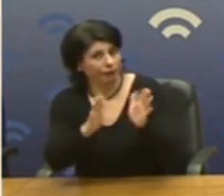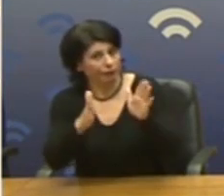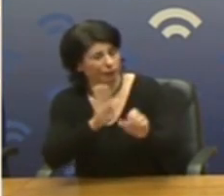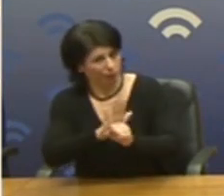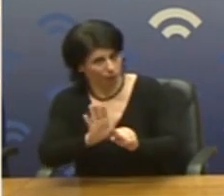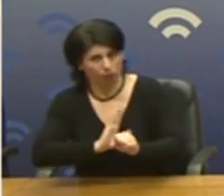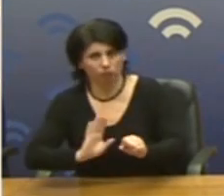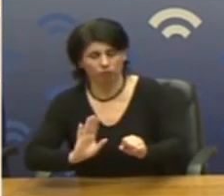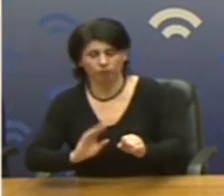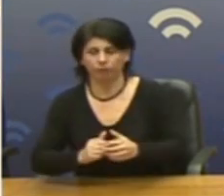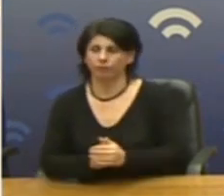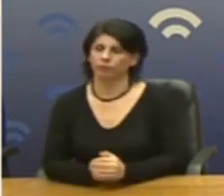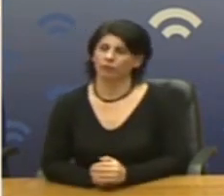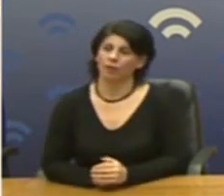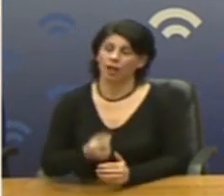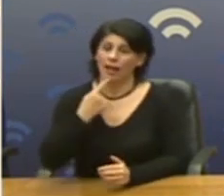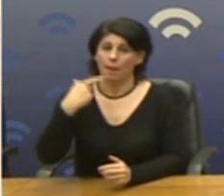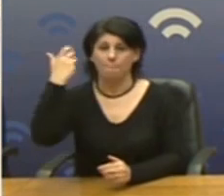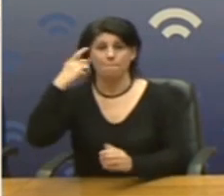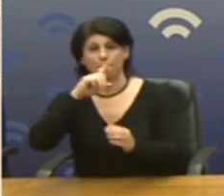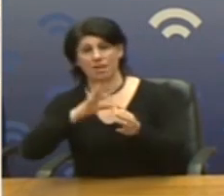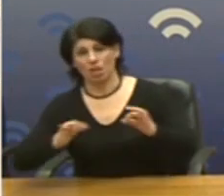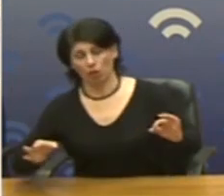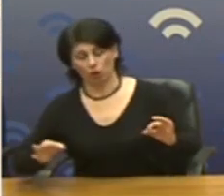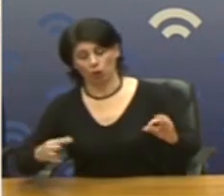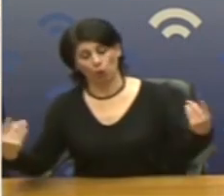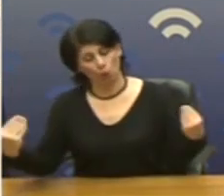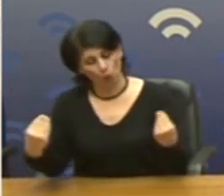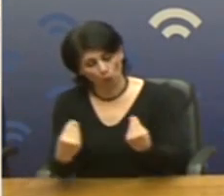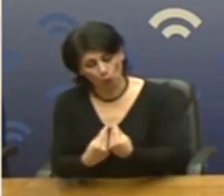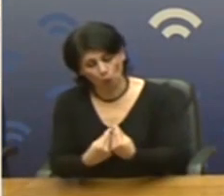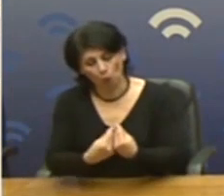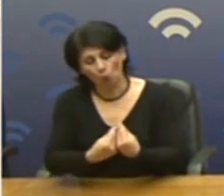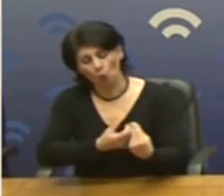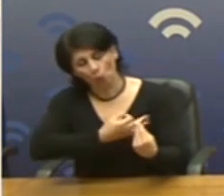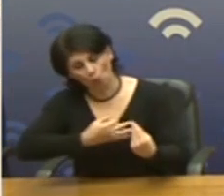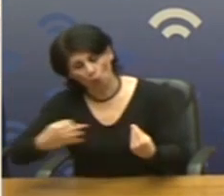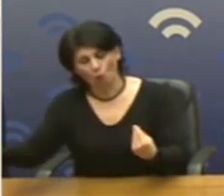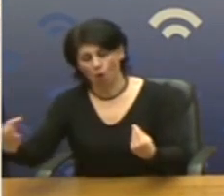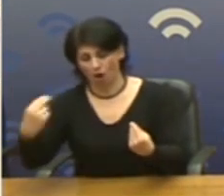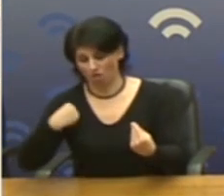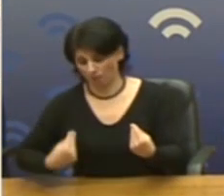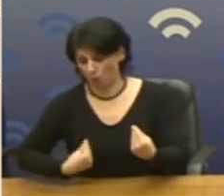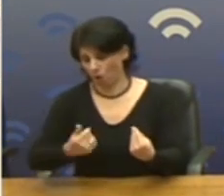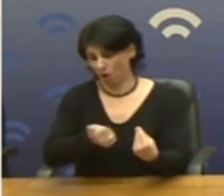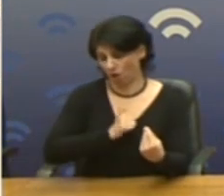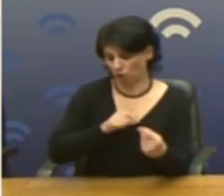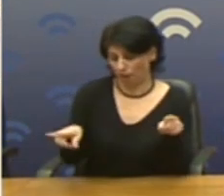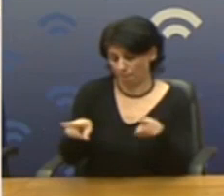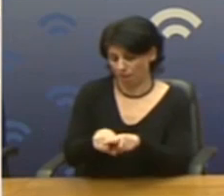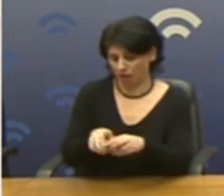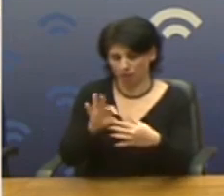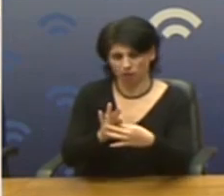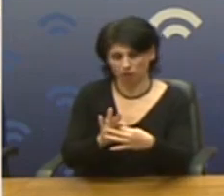συνυπάρχουν αρμονικά ο δημόσιος με τον ιδιωτικό τομέα και να συμβάλλουν έτσι πραγματικά στην αντιμετώπιση